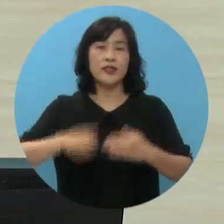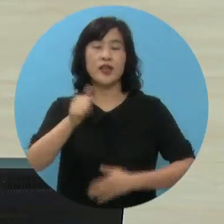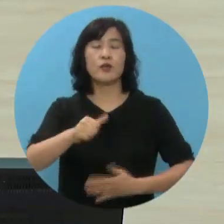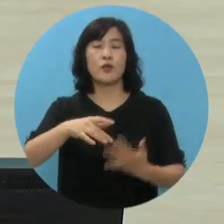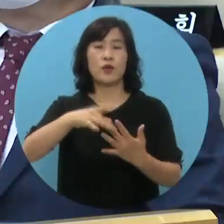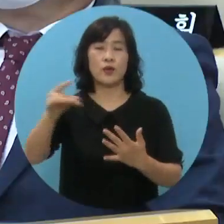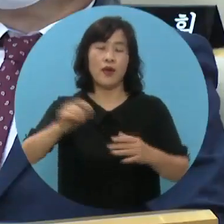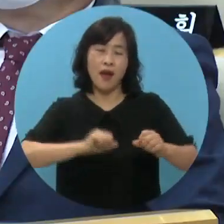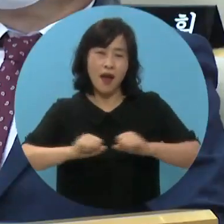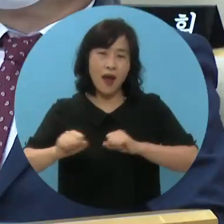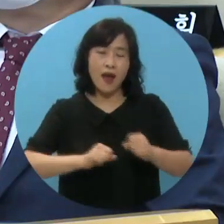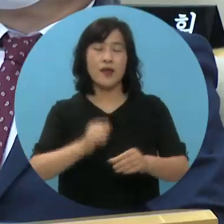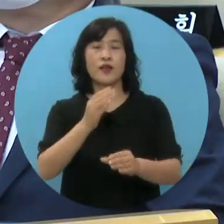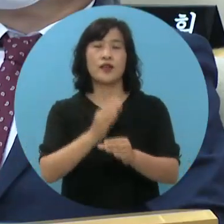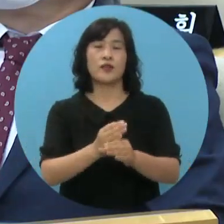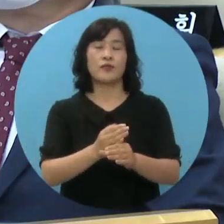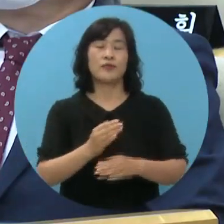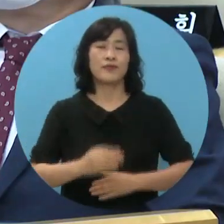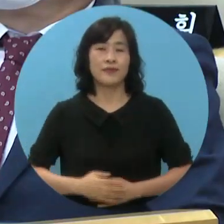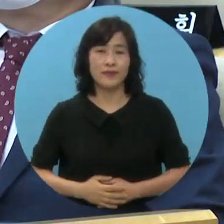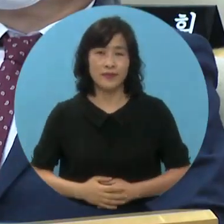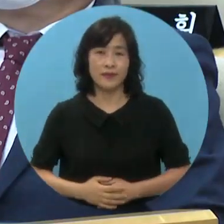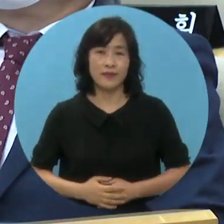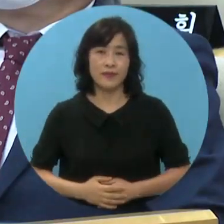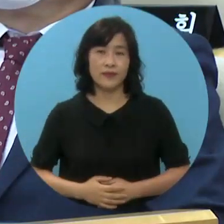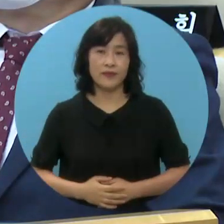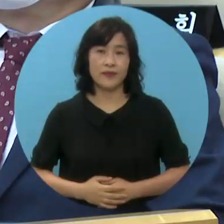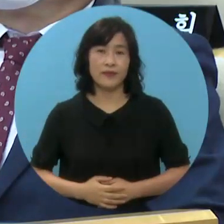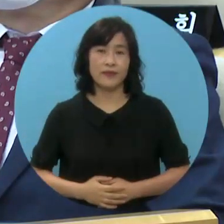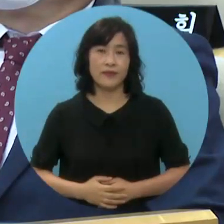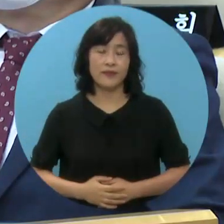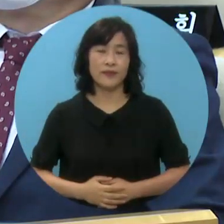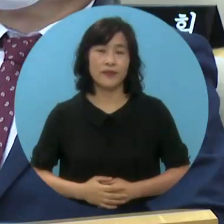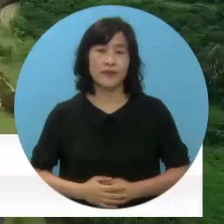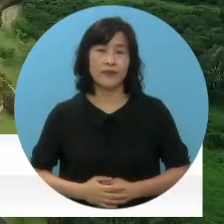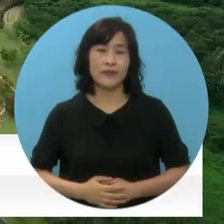후반기 의장으로 선출돼 활발한 의정활동을 펼치고 있습니다.